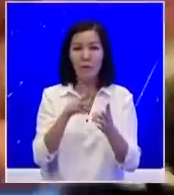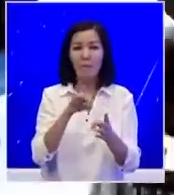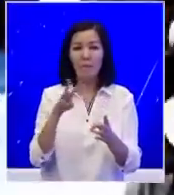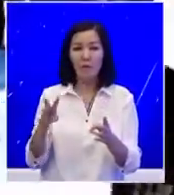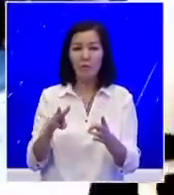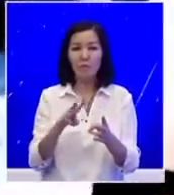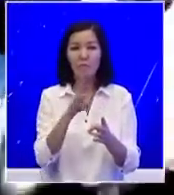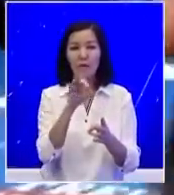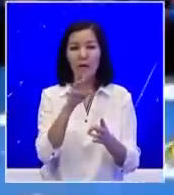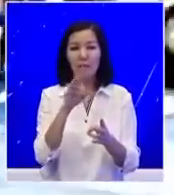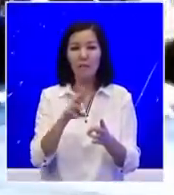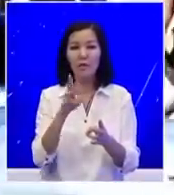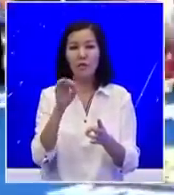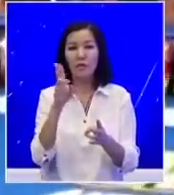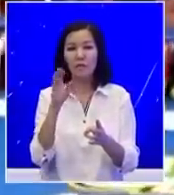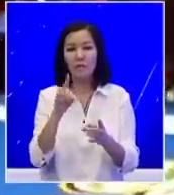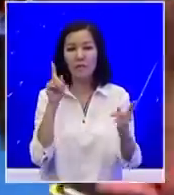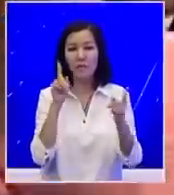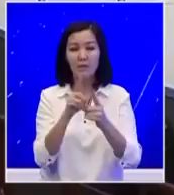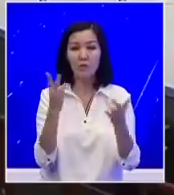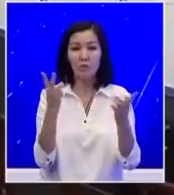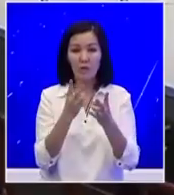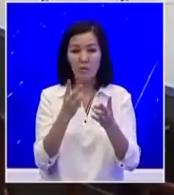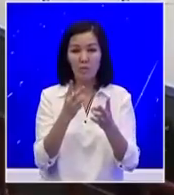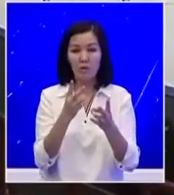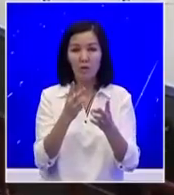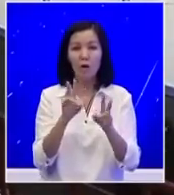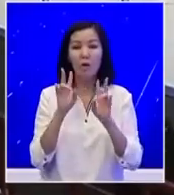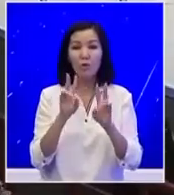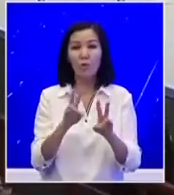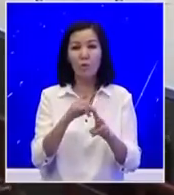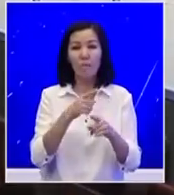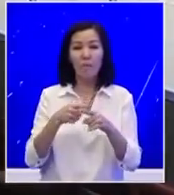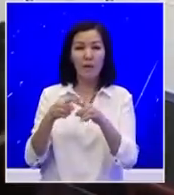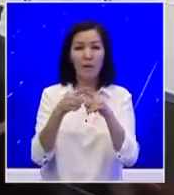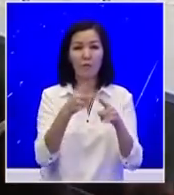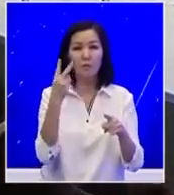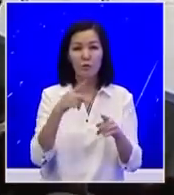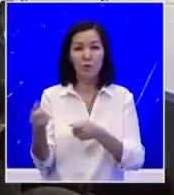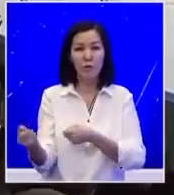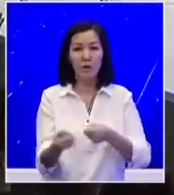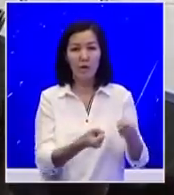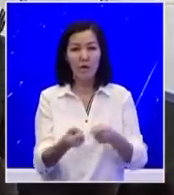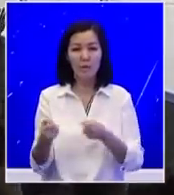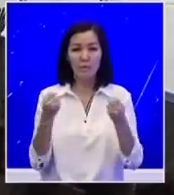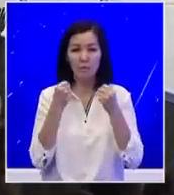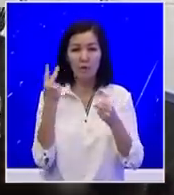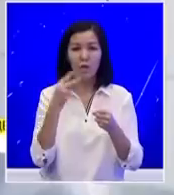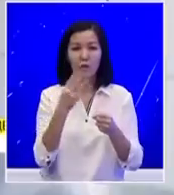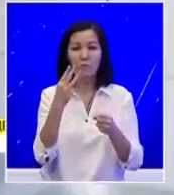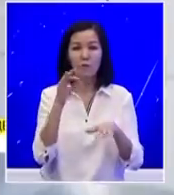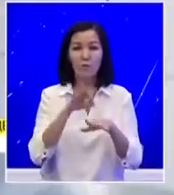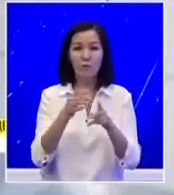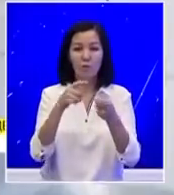Головкин Камиль Шереметамен жұдырықтасуы тиіс болатын. Ал беларусьтік Немат клубының 23 хоккейшісі індетке шалдықты. 13